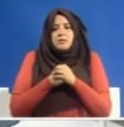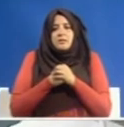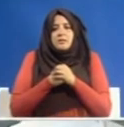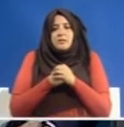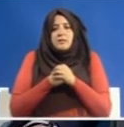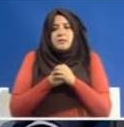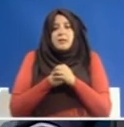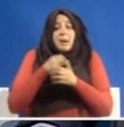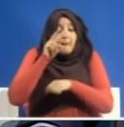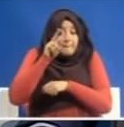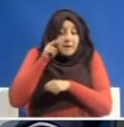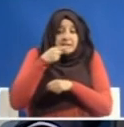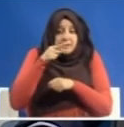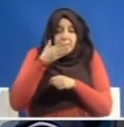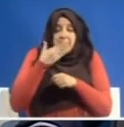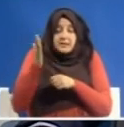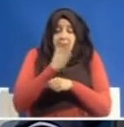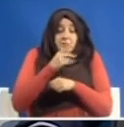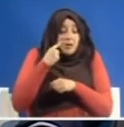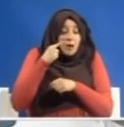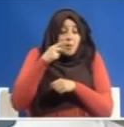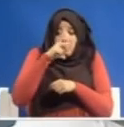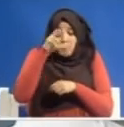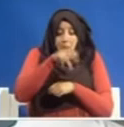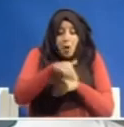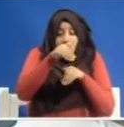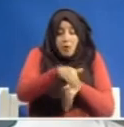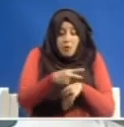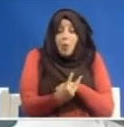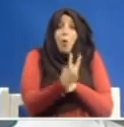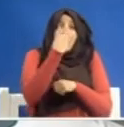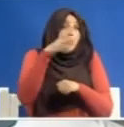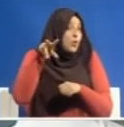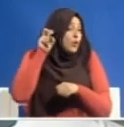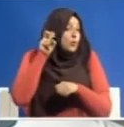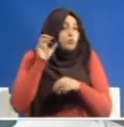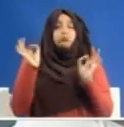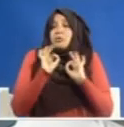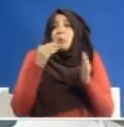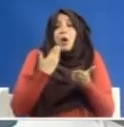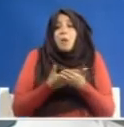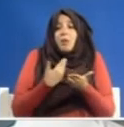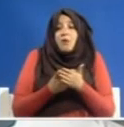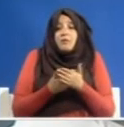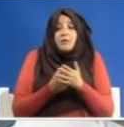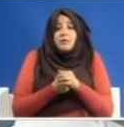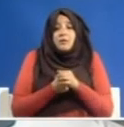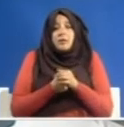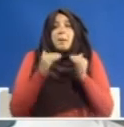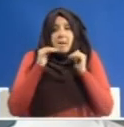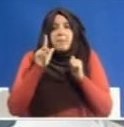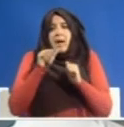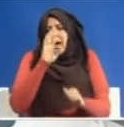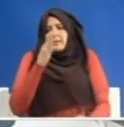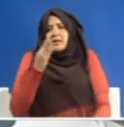فيك. الميت هل يرى ويسمع حديث الناس؟ ليس هناك أدلة تثبت ذلك على وجه الإطلاق. وإذا هناك رأي، وإن كان هناك